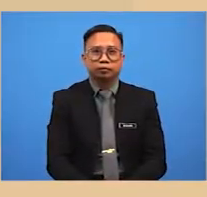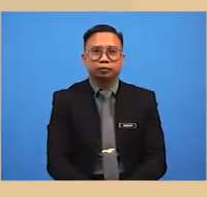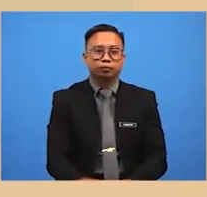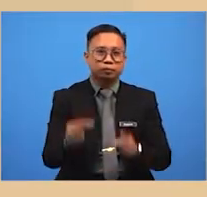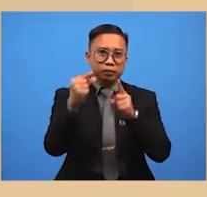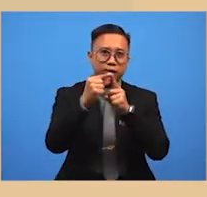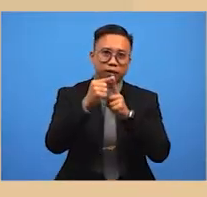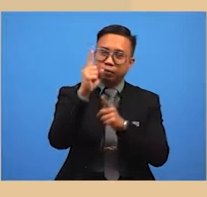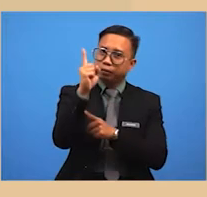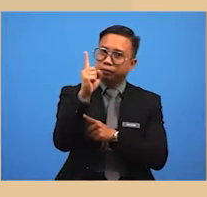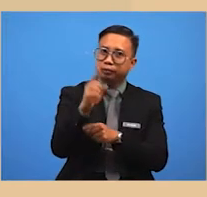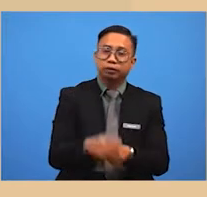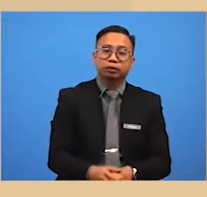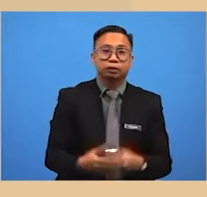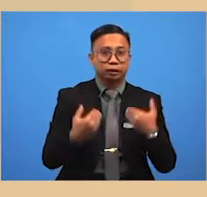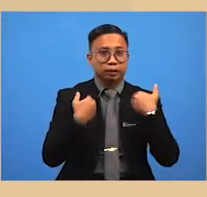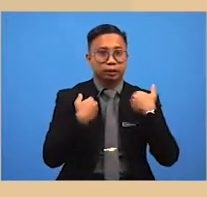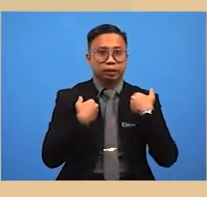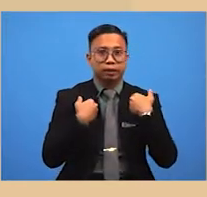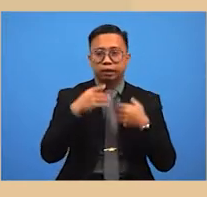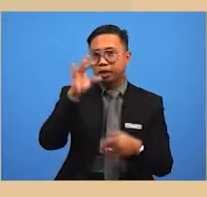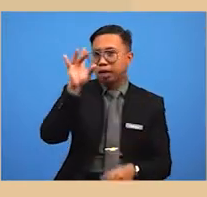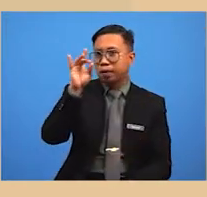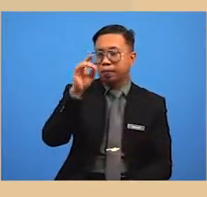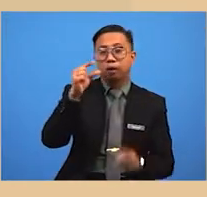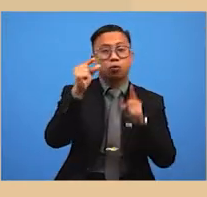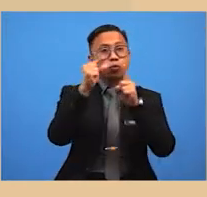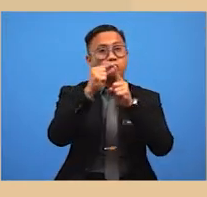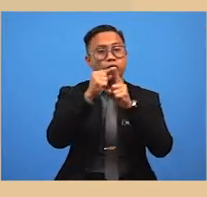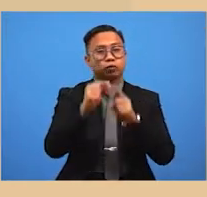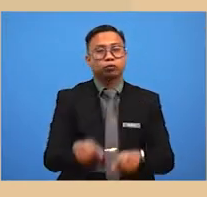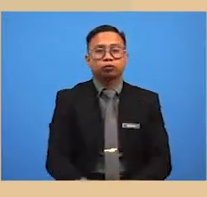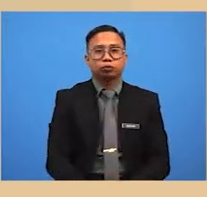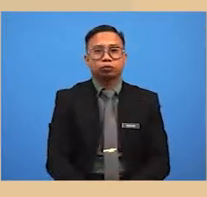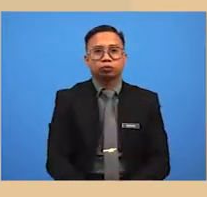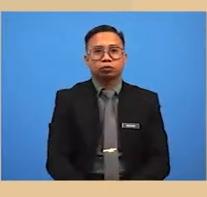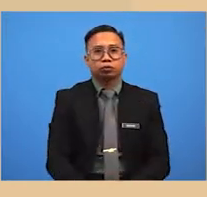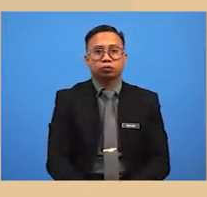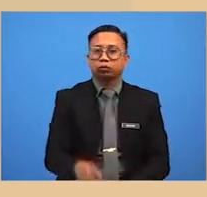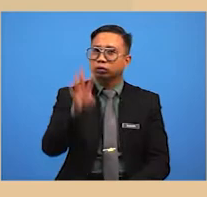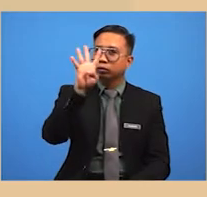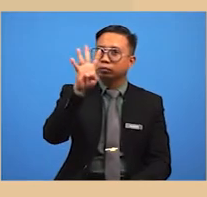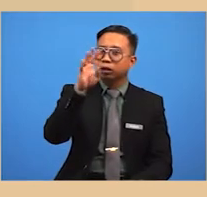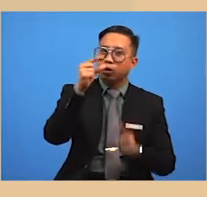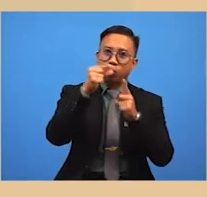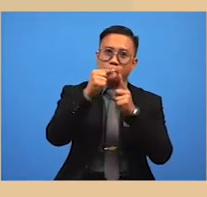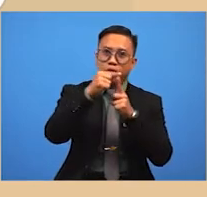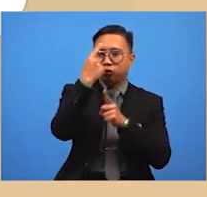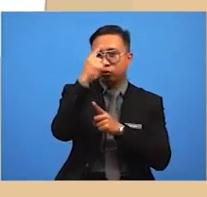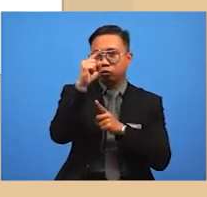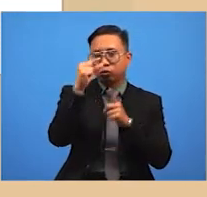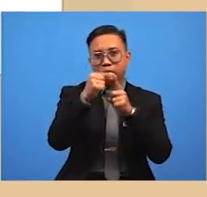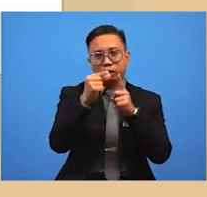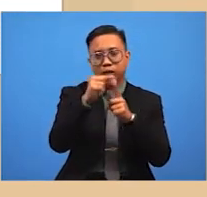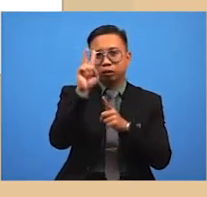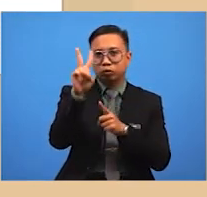Perkataan yang pertama mempunyai 8 huruf, manakala 4 huruf untuk perkataan